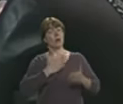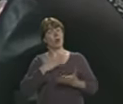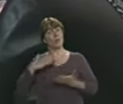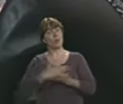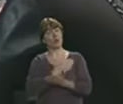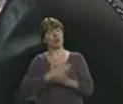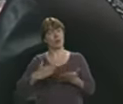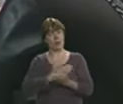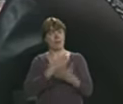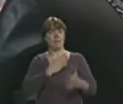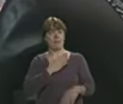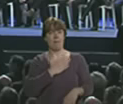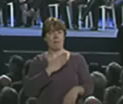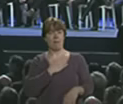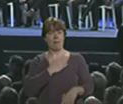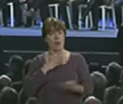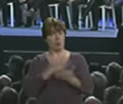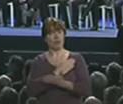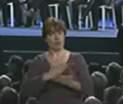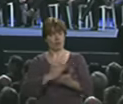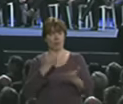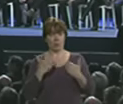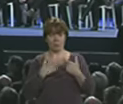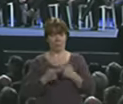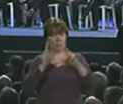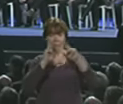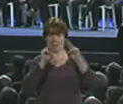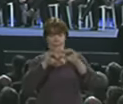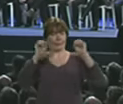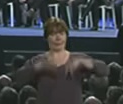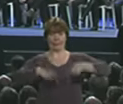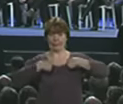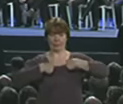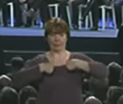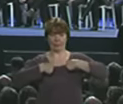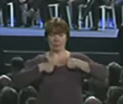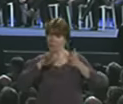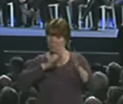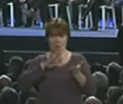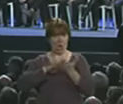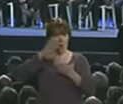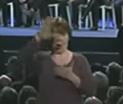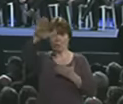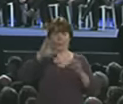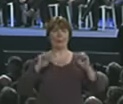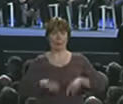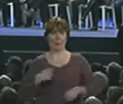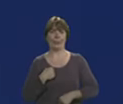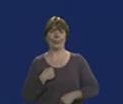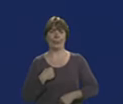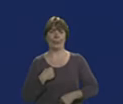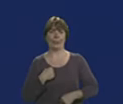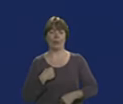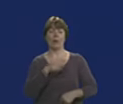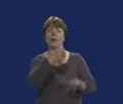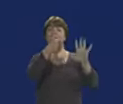présenté, ce projet-là, je vous l'expliquerai. Je prendrai des engagements. Mais qu'est-ce qu'ils nous ont dit? Ils